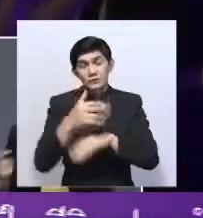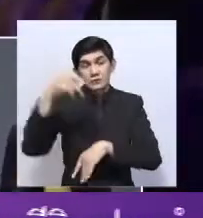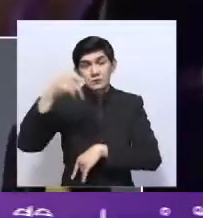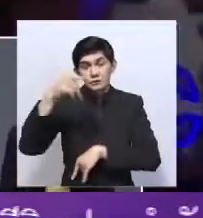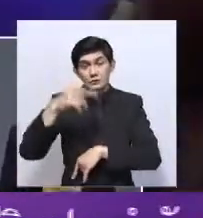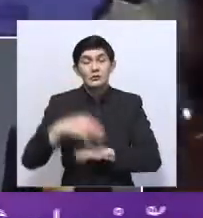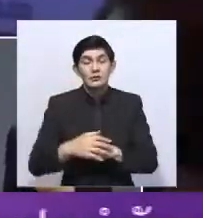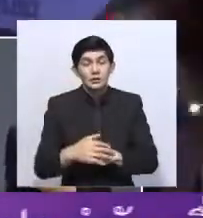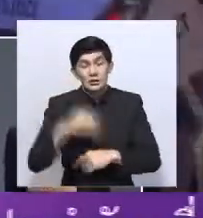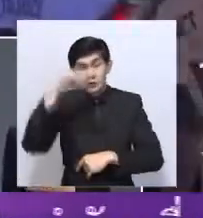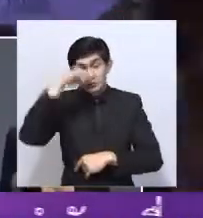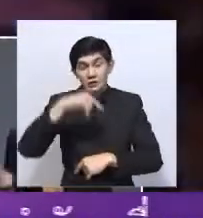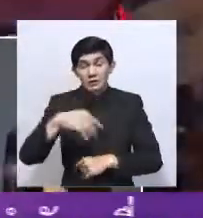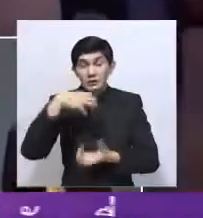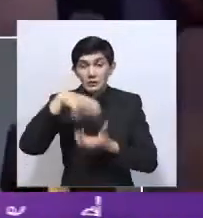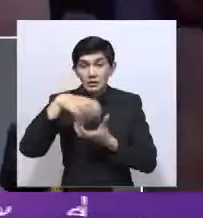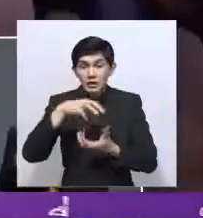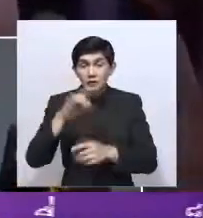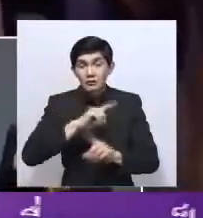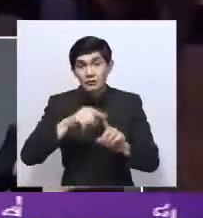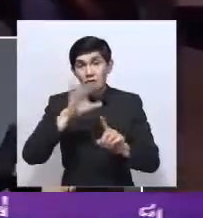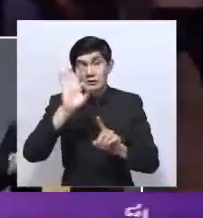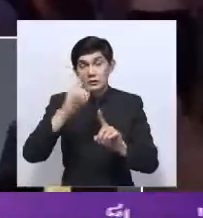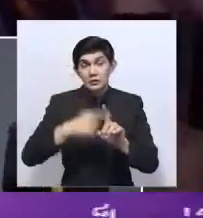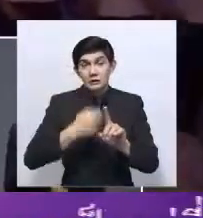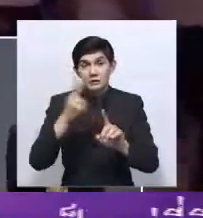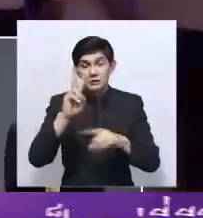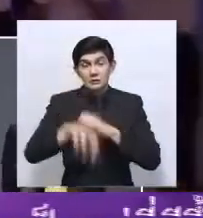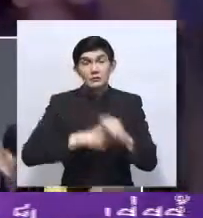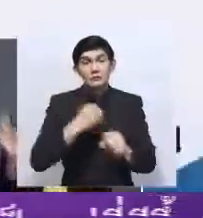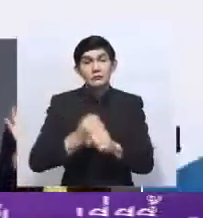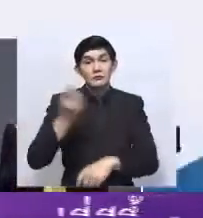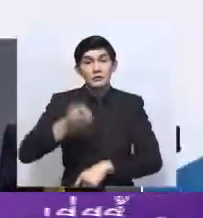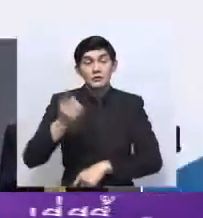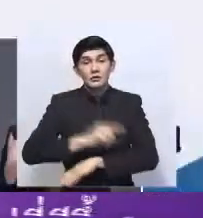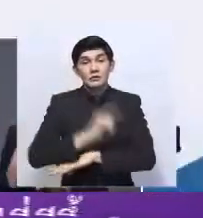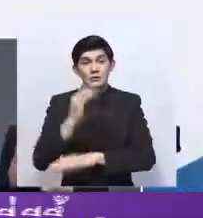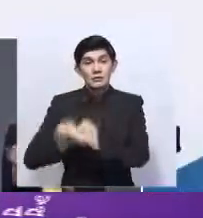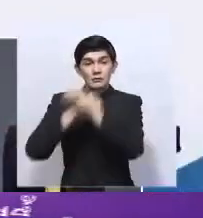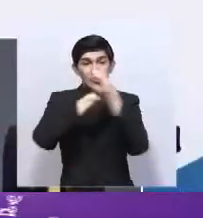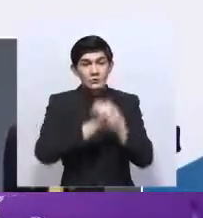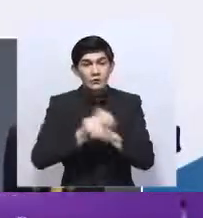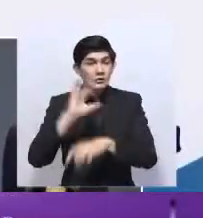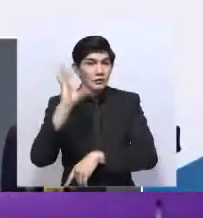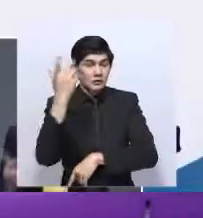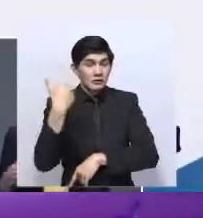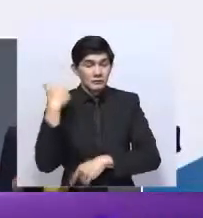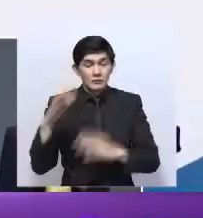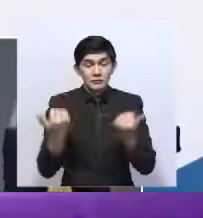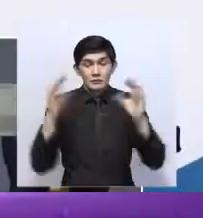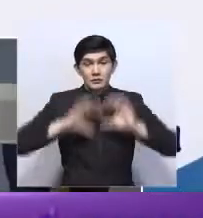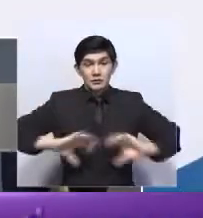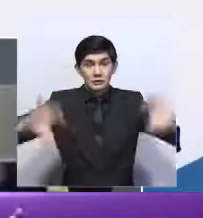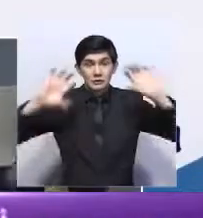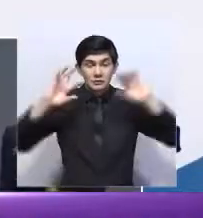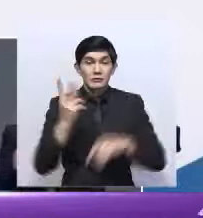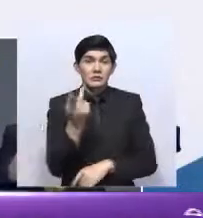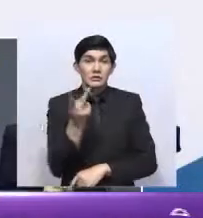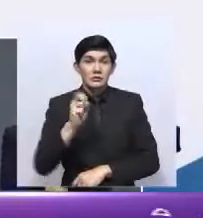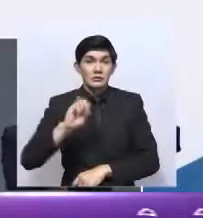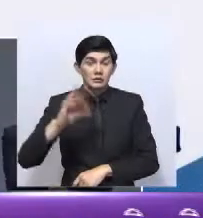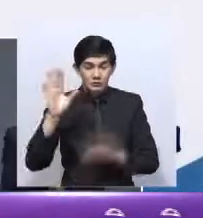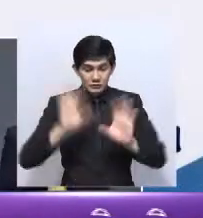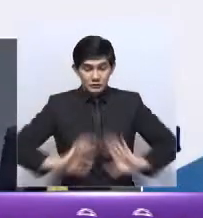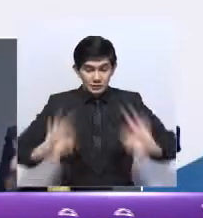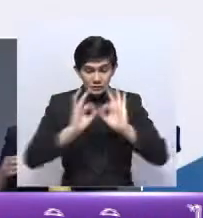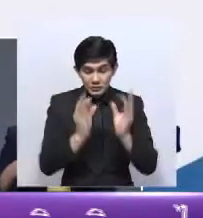มการเฉพาะกิจแห่งประเทศไทยว่าวันที่9ธันวาคมของทุกปีเป็นวันต่อต้านคอร์รัปชันสากลซึ่งรัฐบาลและคสช.ให้ความส